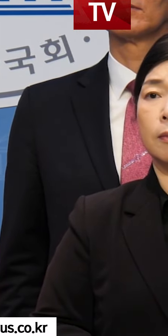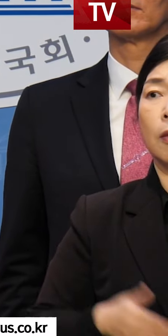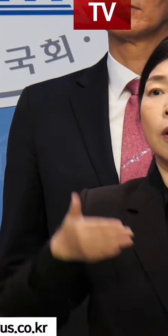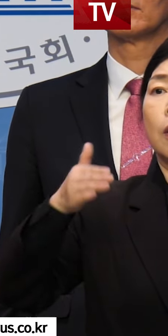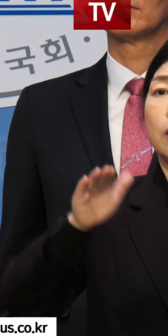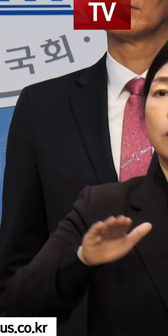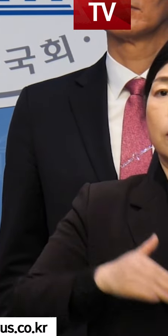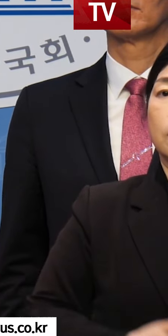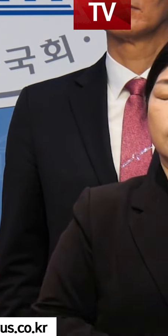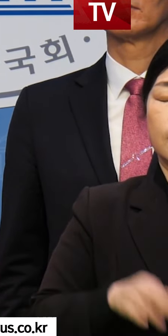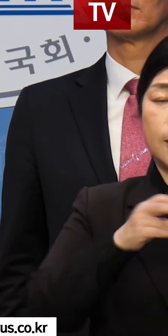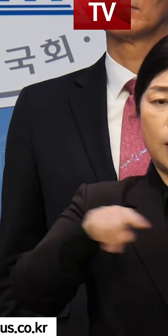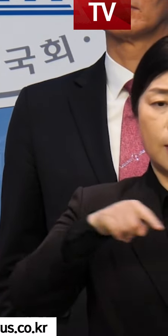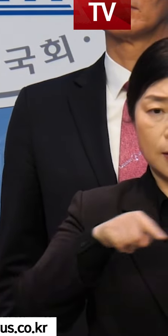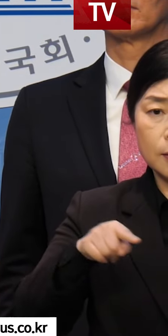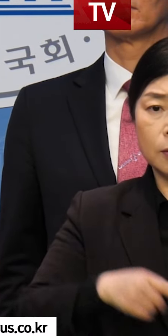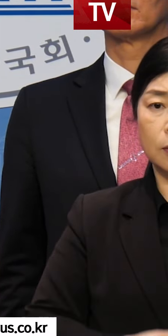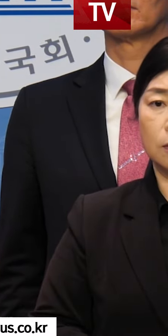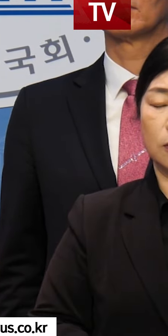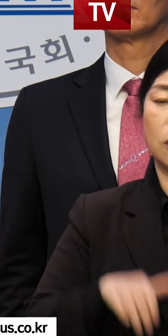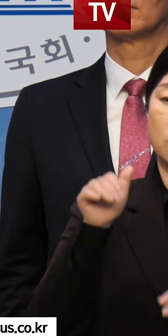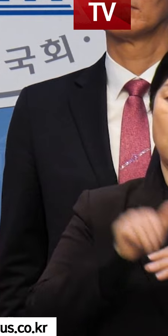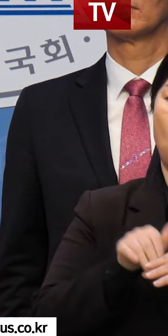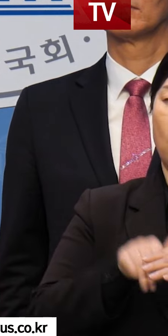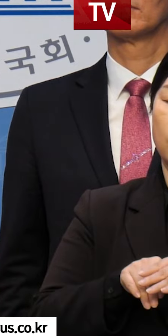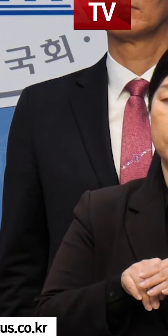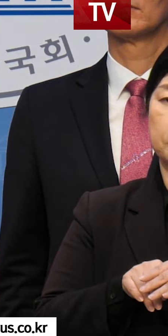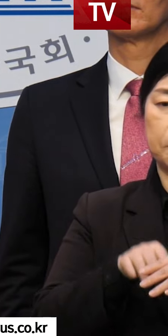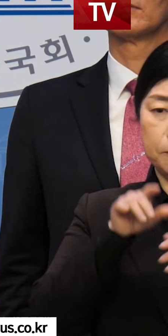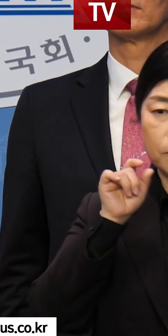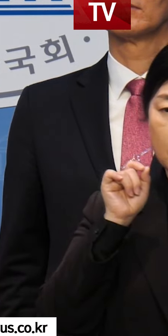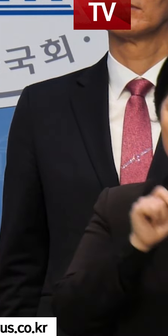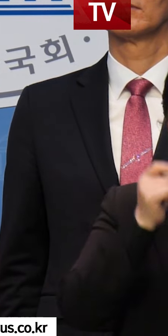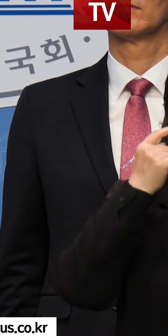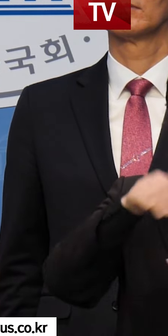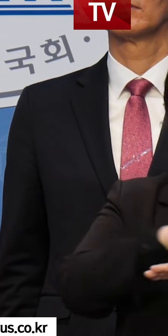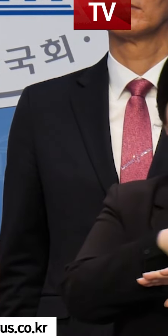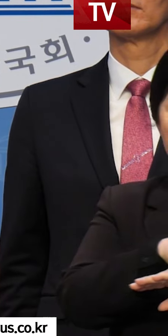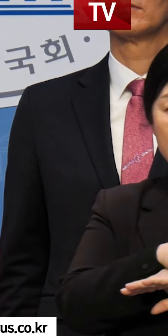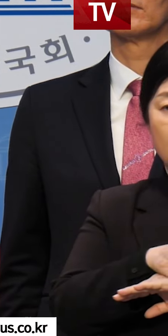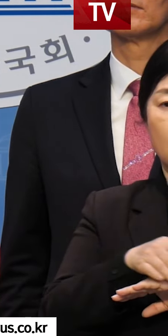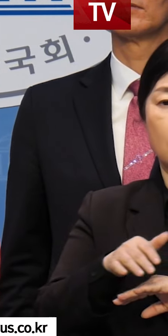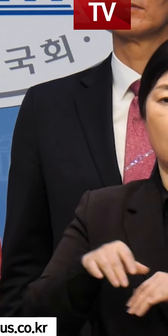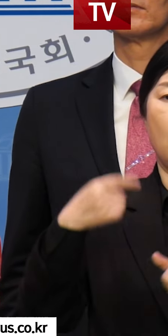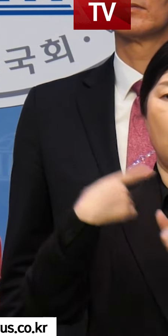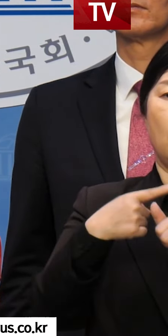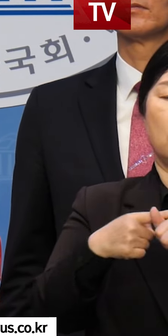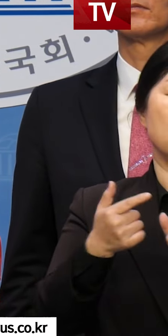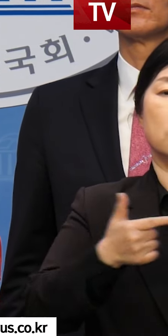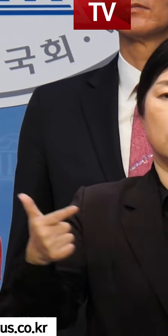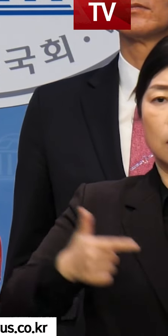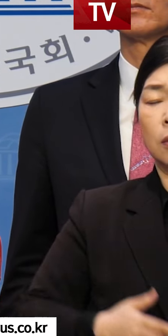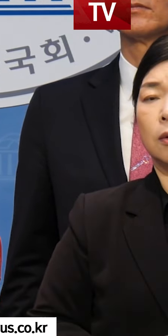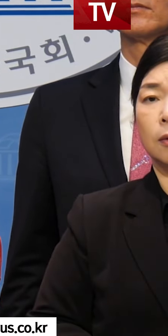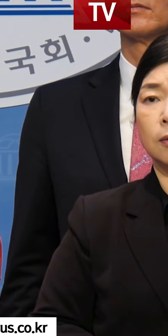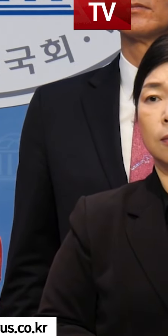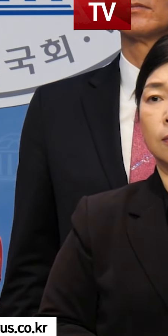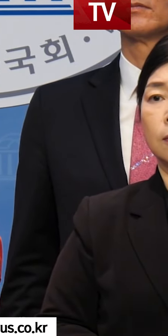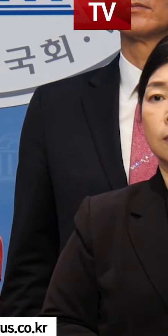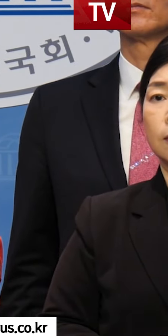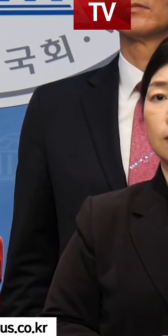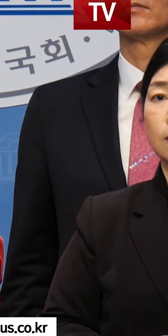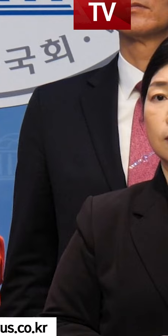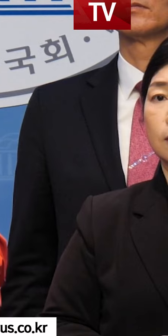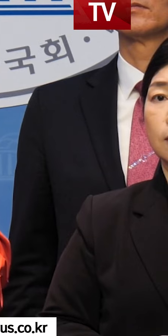그럼에도 야당에서는 선거를 앞둔 전략으로 비하하고 비난의 날을 세우고 있습니다.